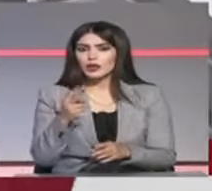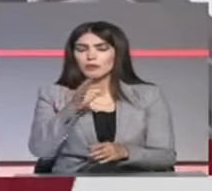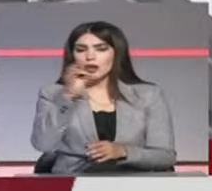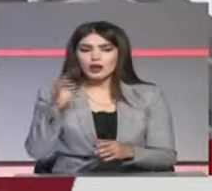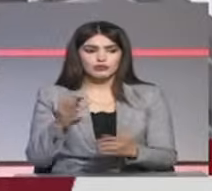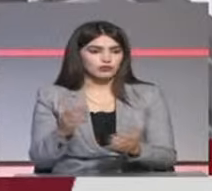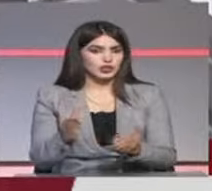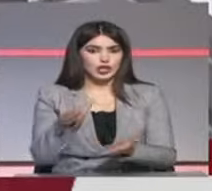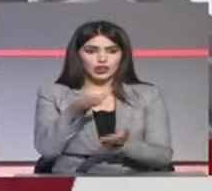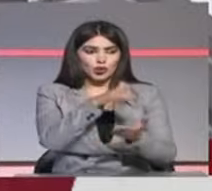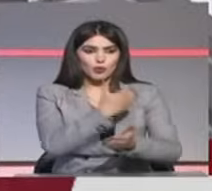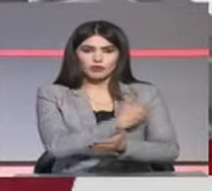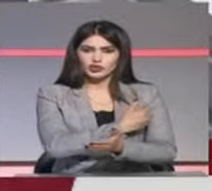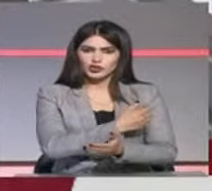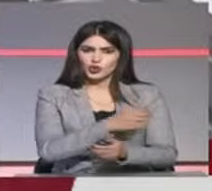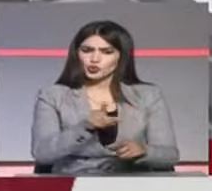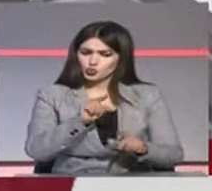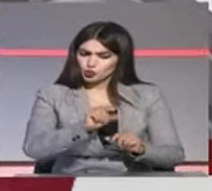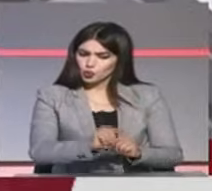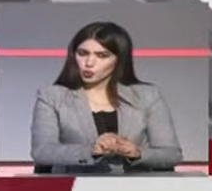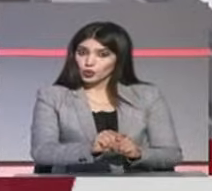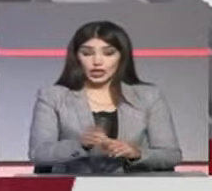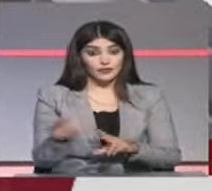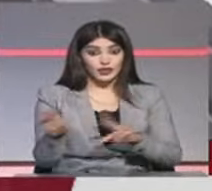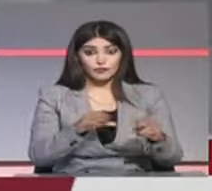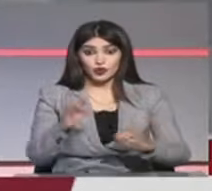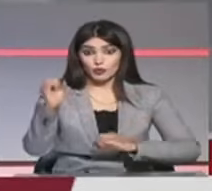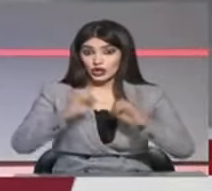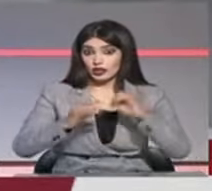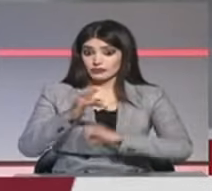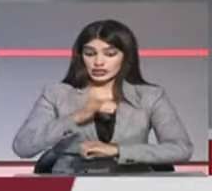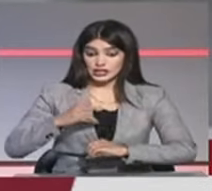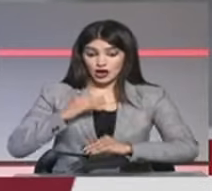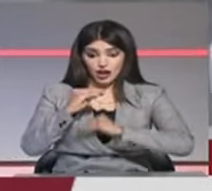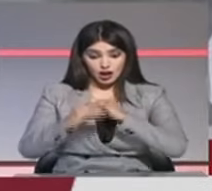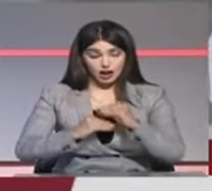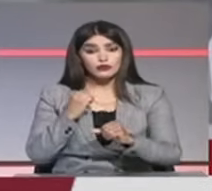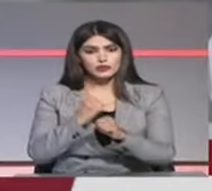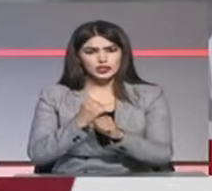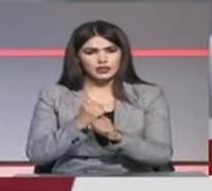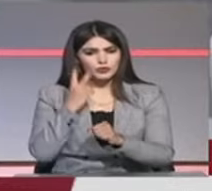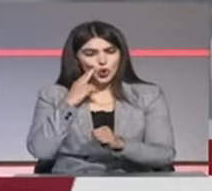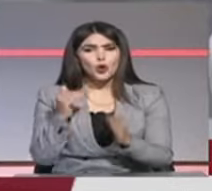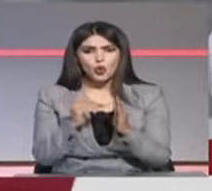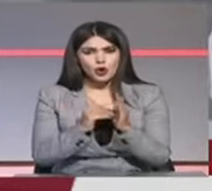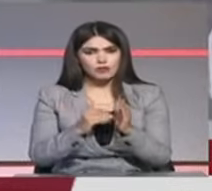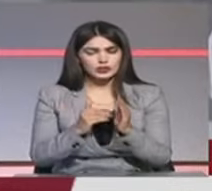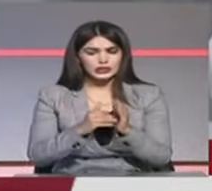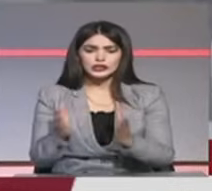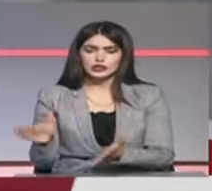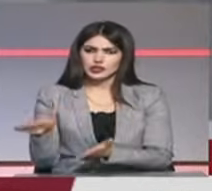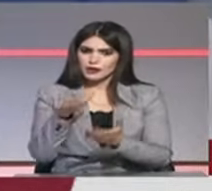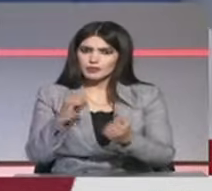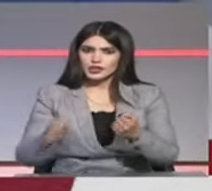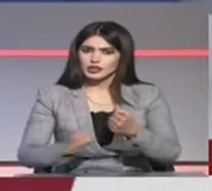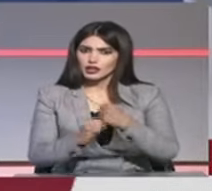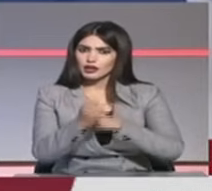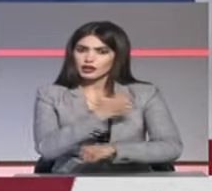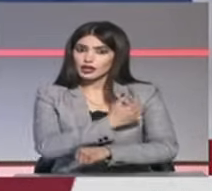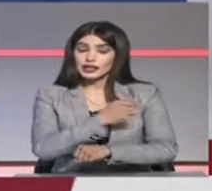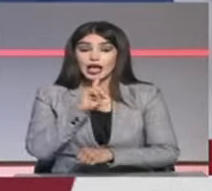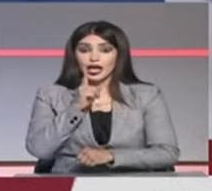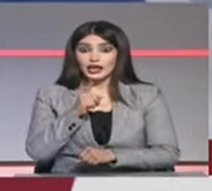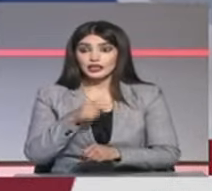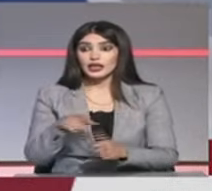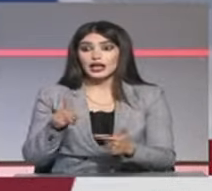من الجرعات هذا وتعمل منظمه الصحه العالميه على مراجعه المزيد من اللقاحات واكدت ان اللقاء